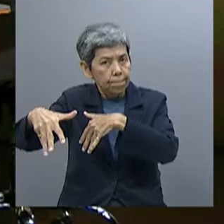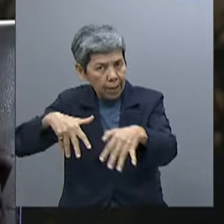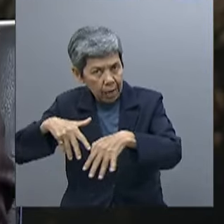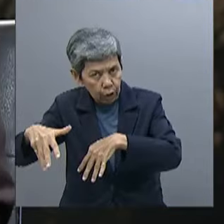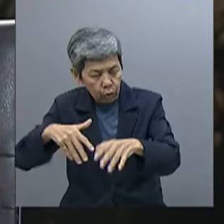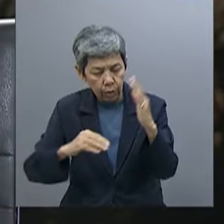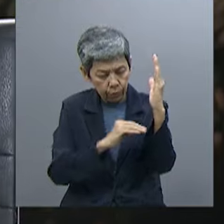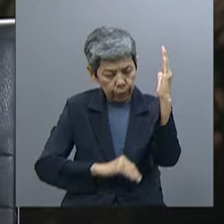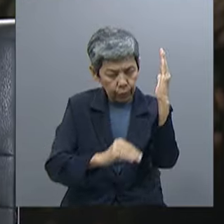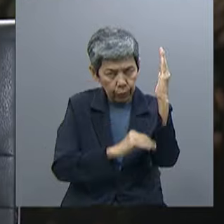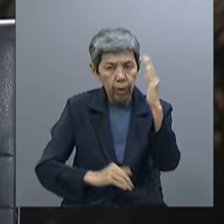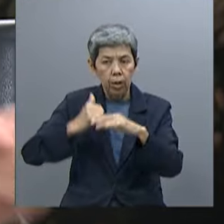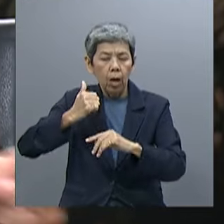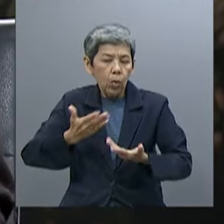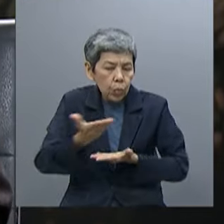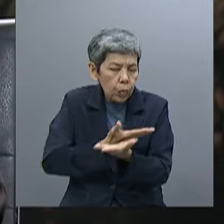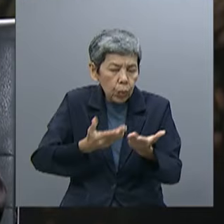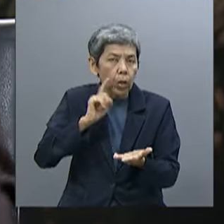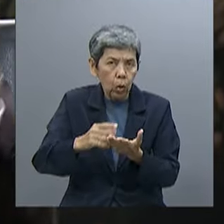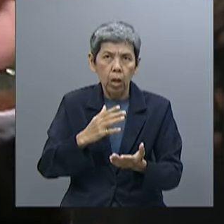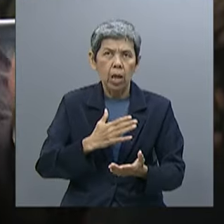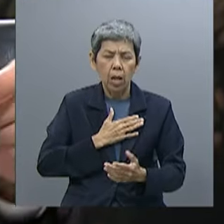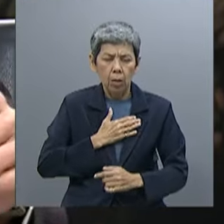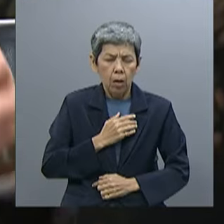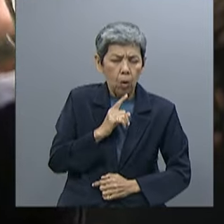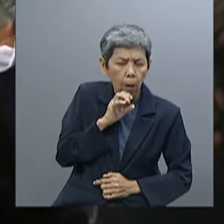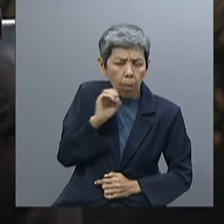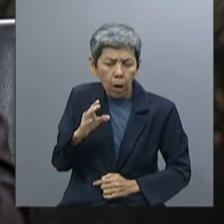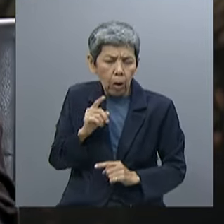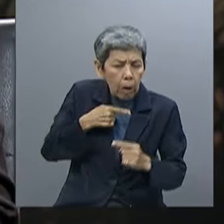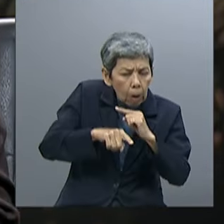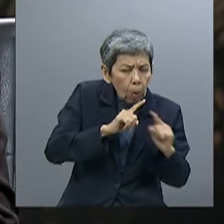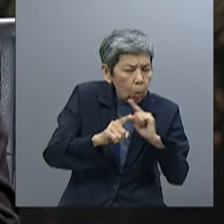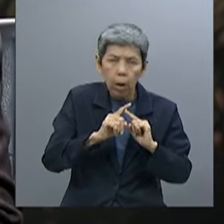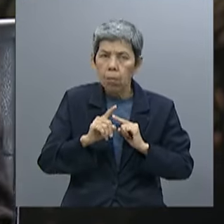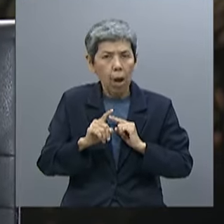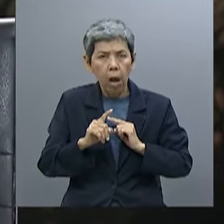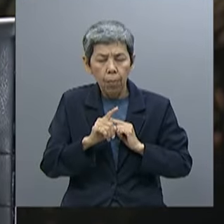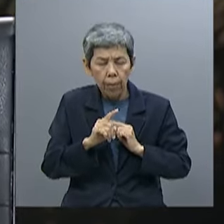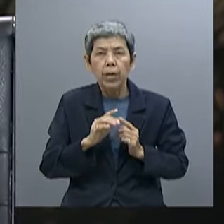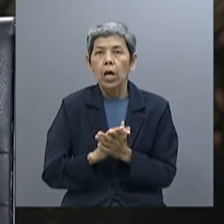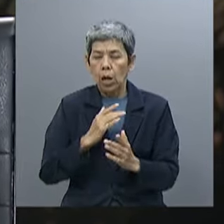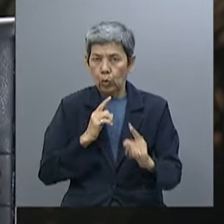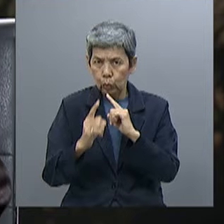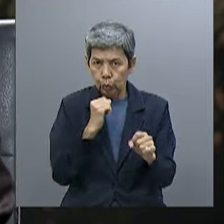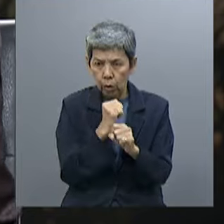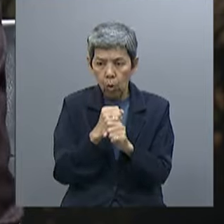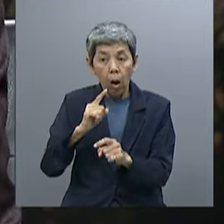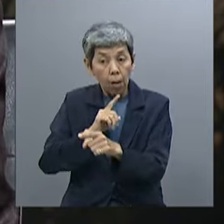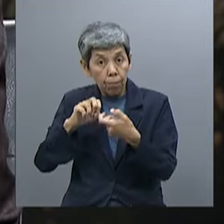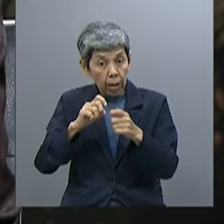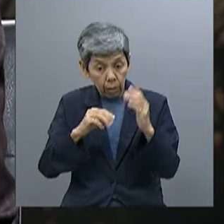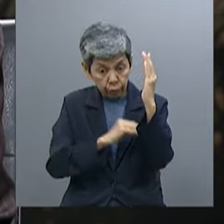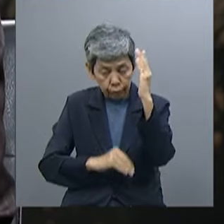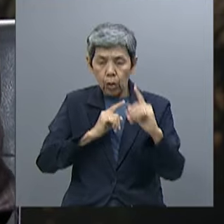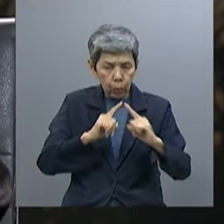ที่มาเป็นผู้นำในการพูดคุยเราจะไม่อุบอิบเข้าไปนั่งคุยกันเองระหว่างฝ่ายไทยกับฝ่าย BRN เราจะเอาคนที่ได้รับผลกระทบในพื้นที่